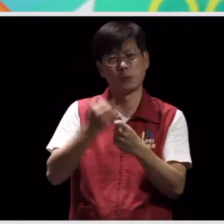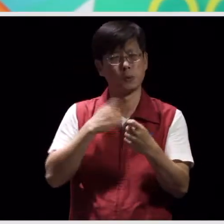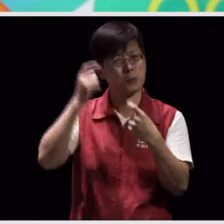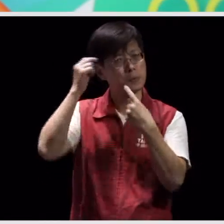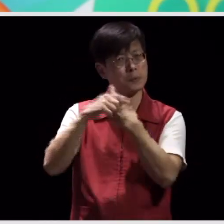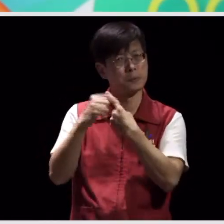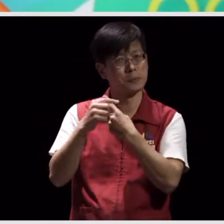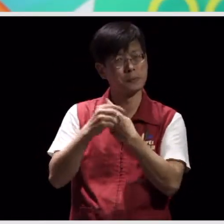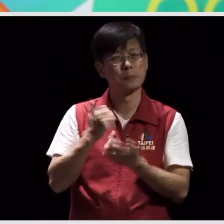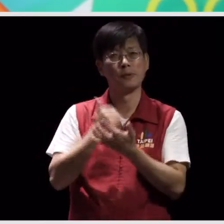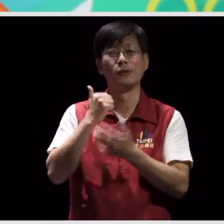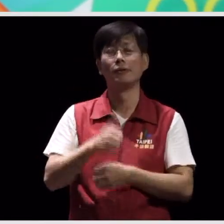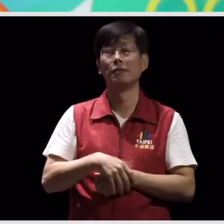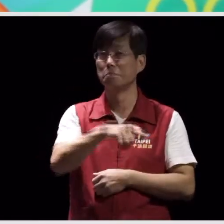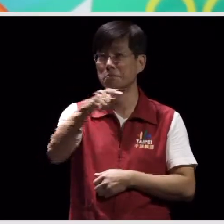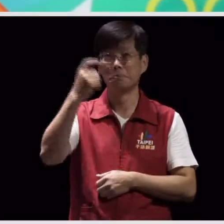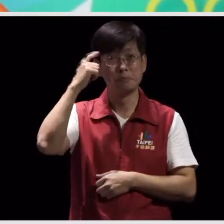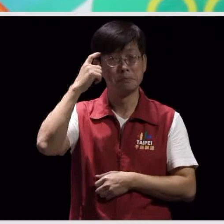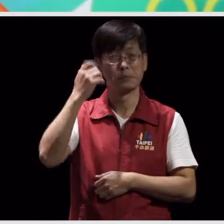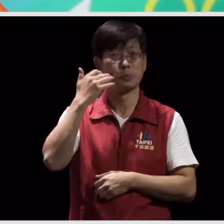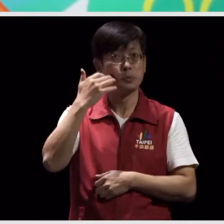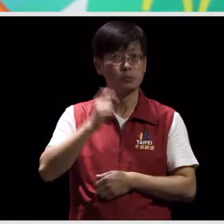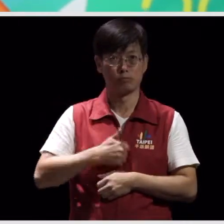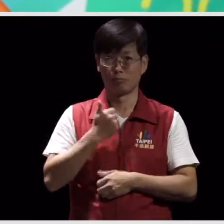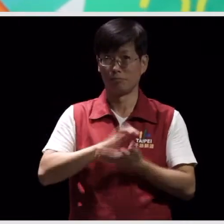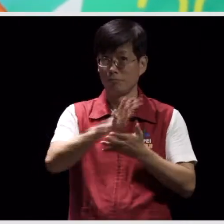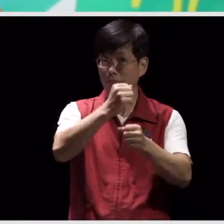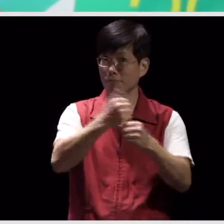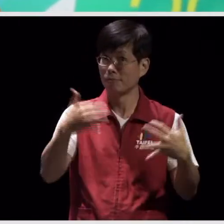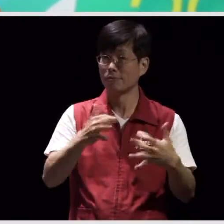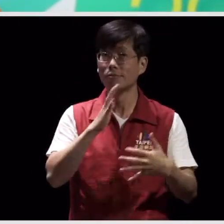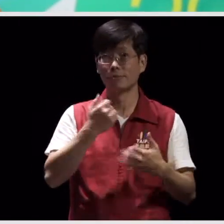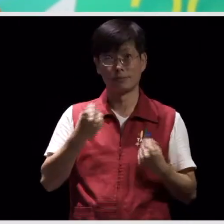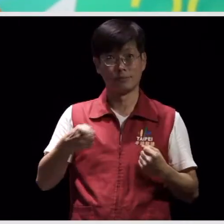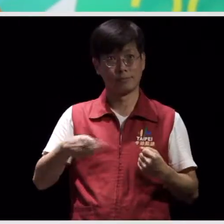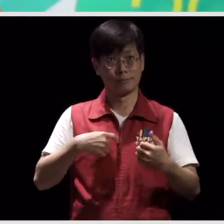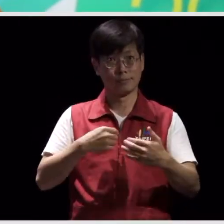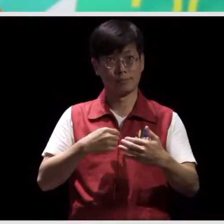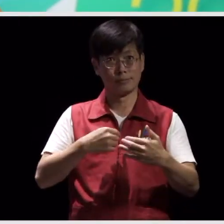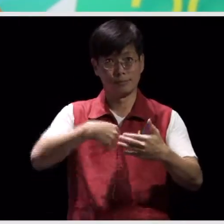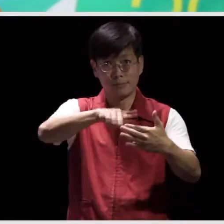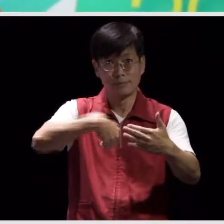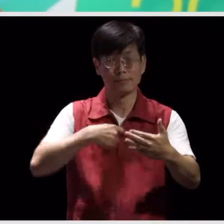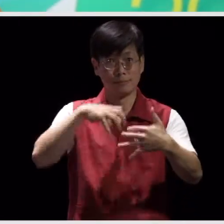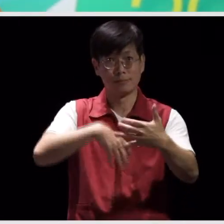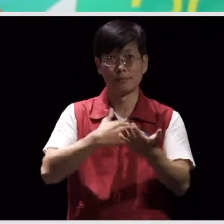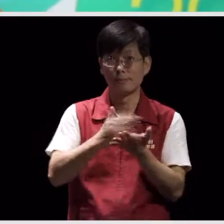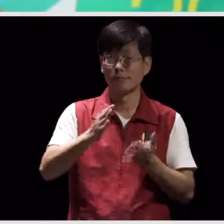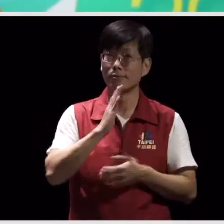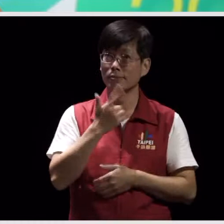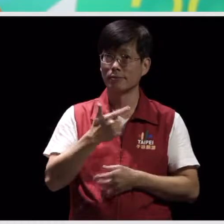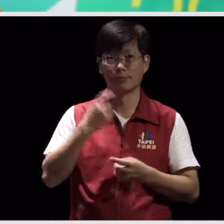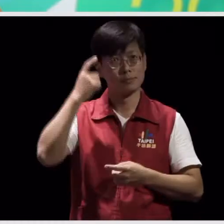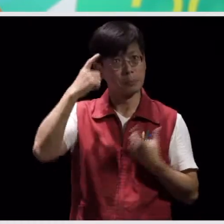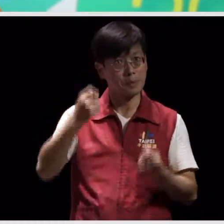的。大家觉得如果要解决职涯的问题，是不是一定要在职涯里面来解决？觉得是